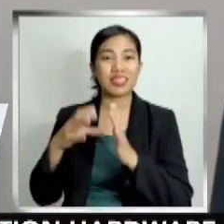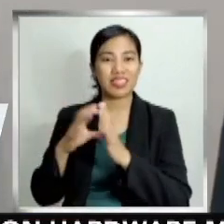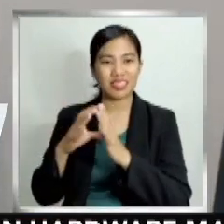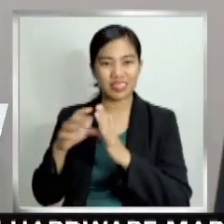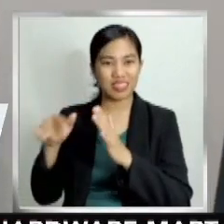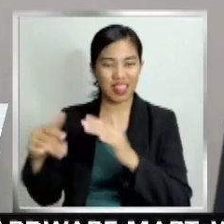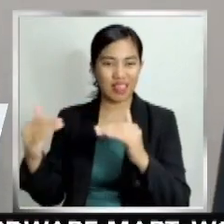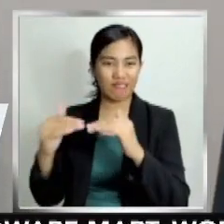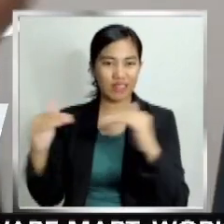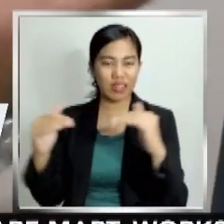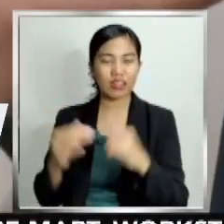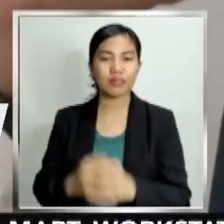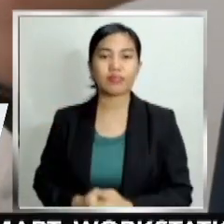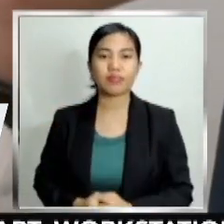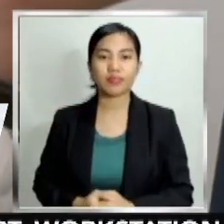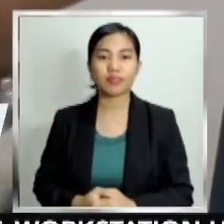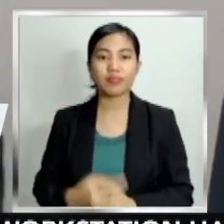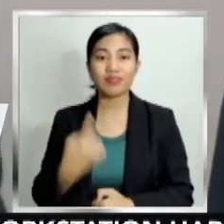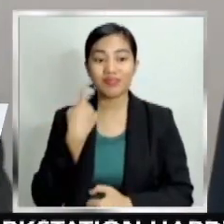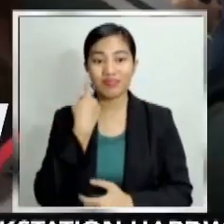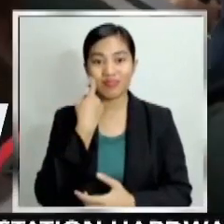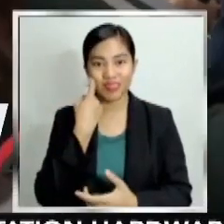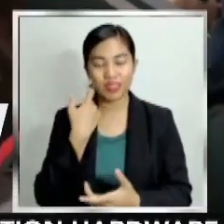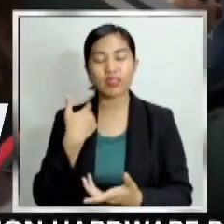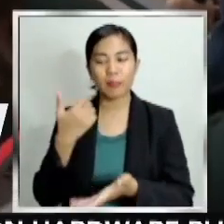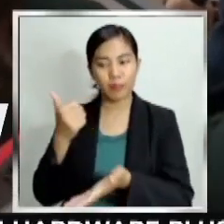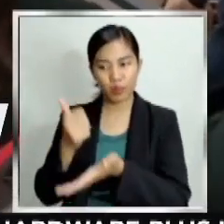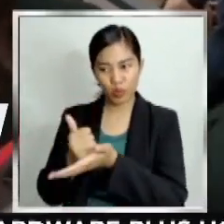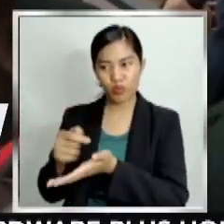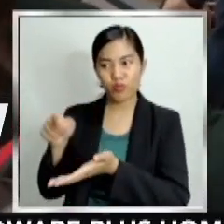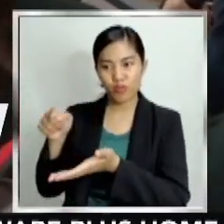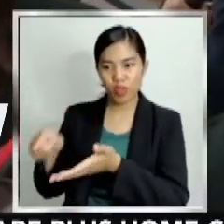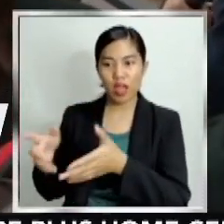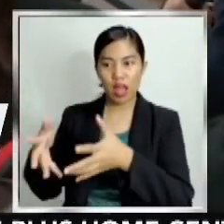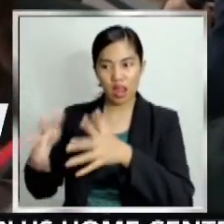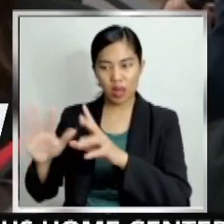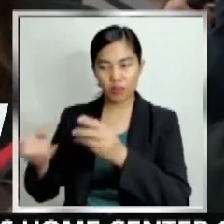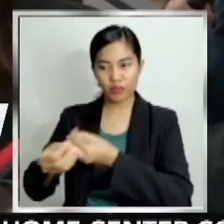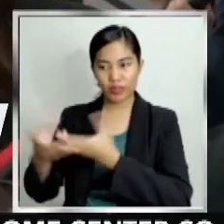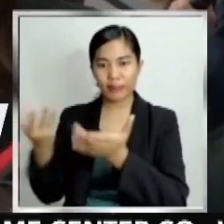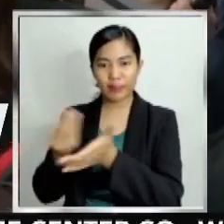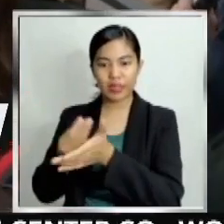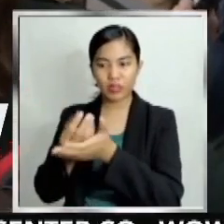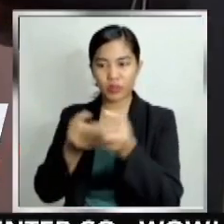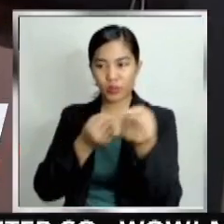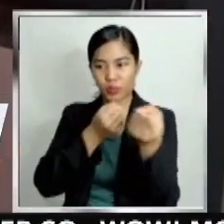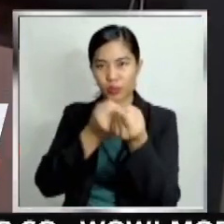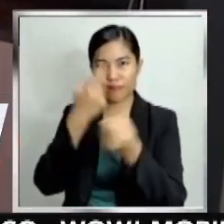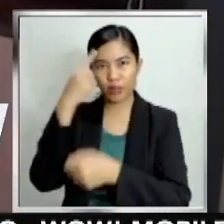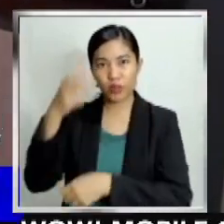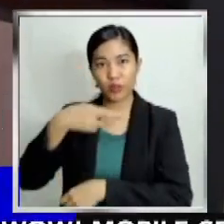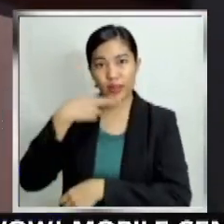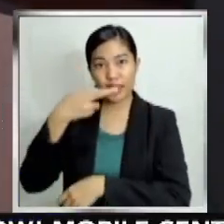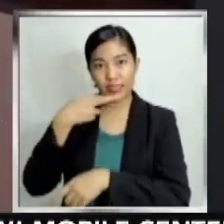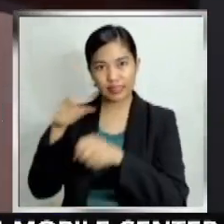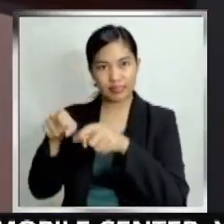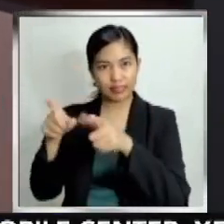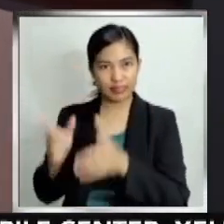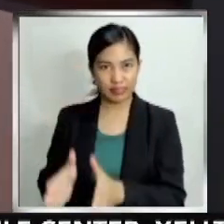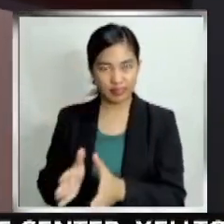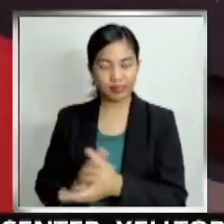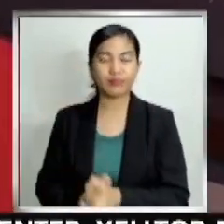election ban para sa subsidy sa rice retailers na naapektuhan ng rice price cap. Para sa GMA